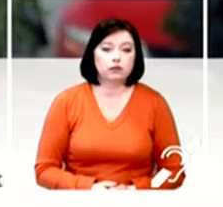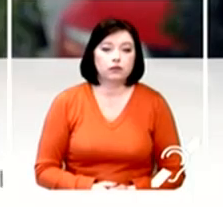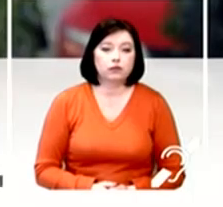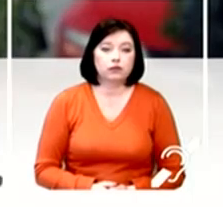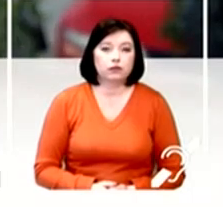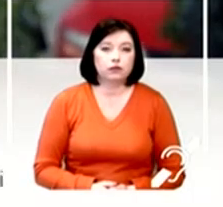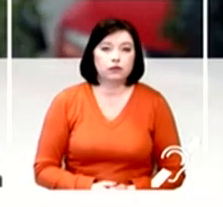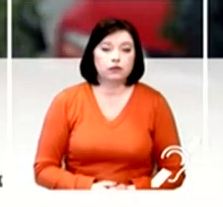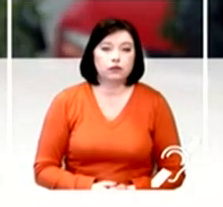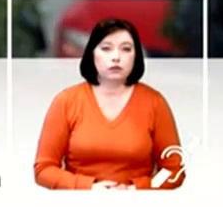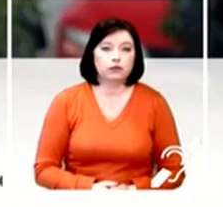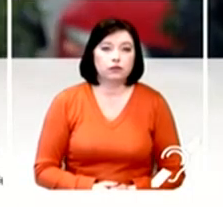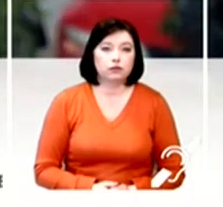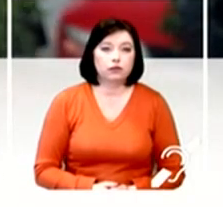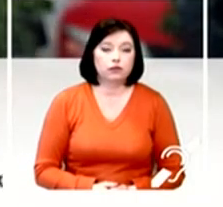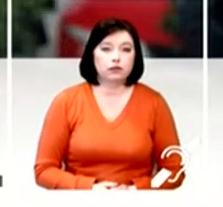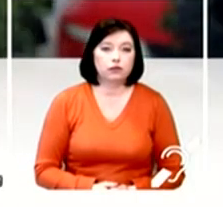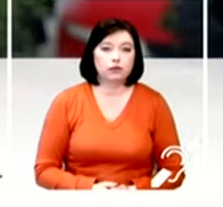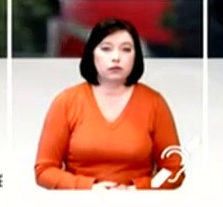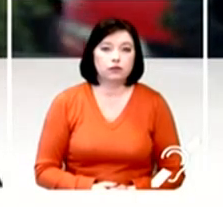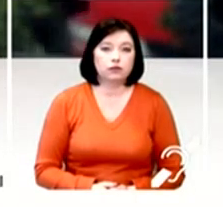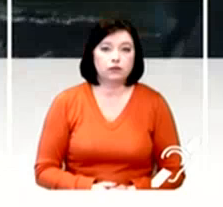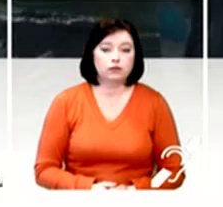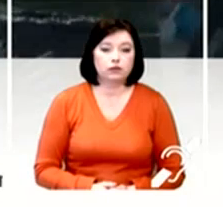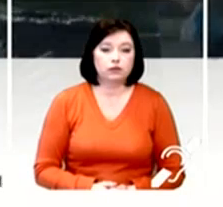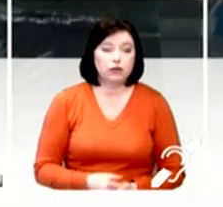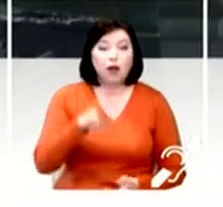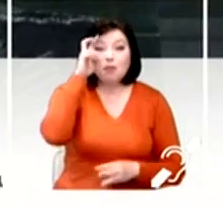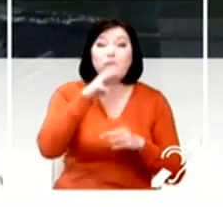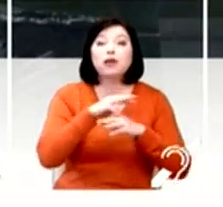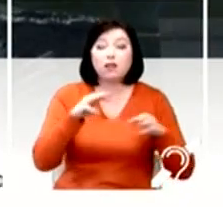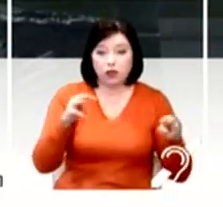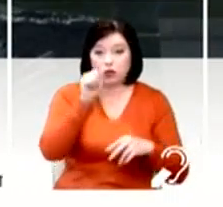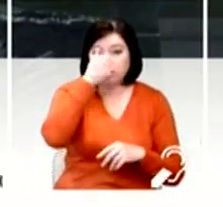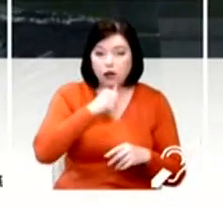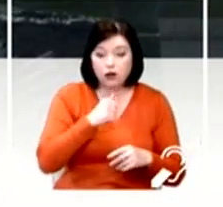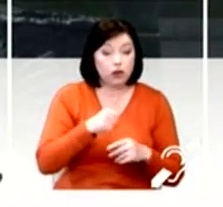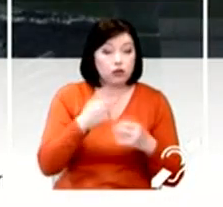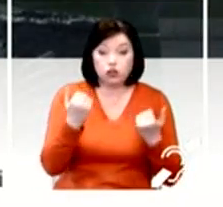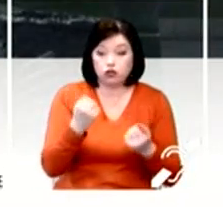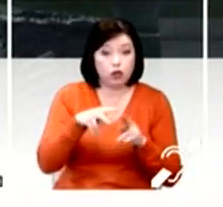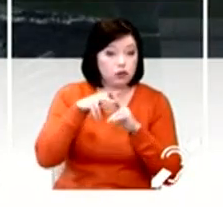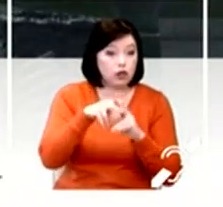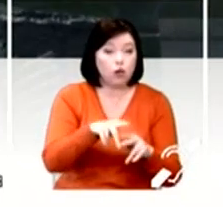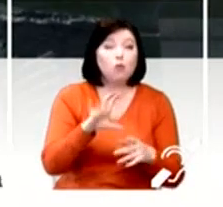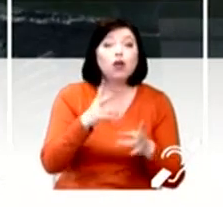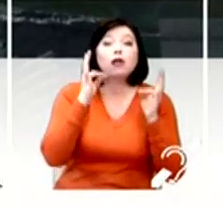της ανθρώπινης ζωής να τη θυσιάζουν στο βωμό των κερδών των μονοπωλίων. Guvernul Ελένη είναι sub presiune maximă după tragedia de luna trecută, când